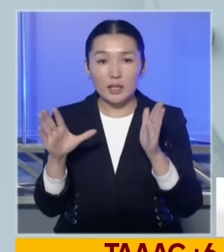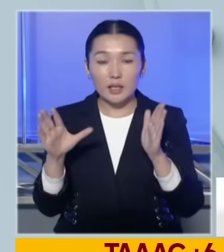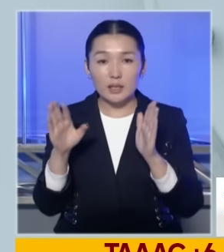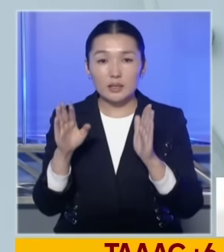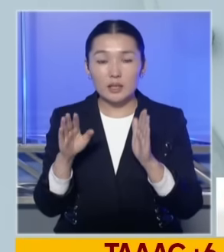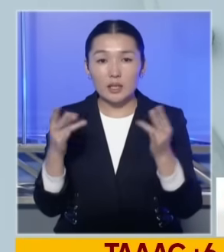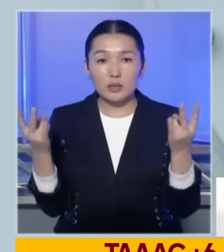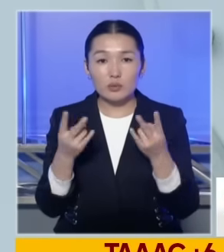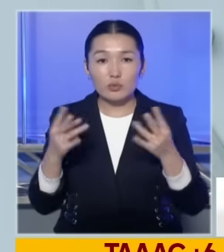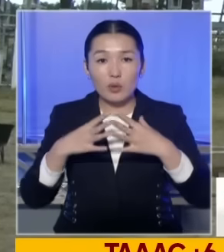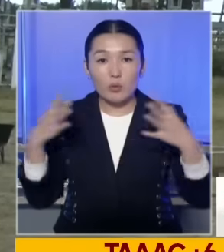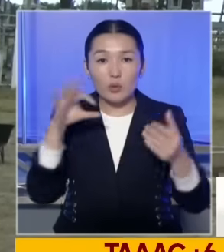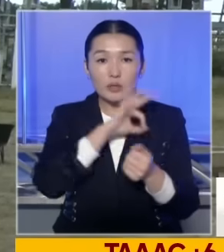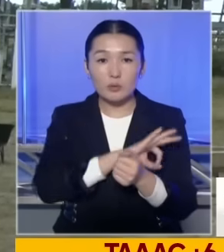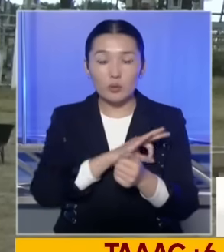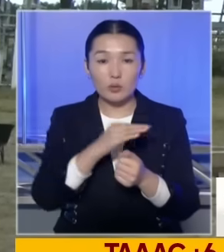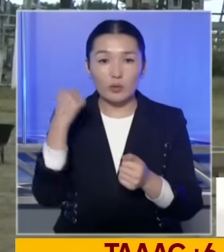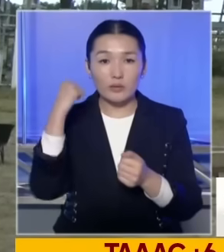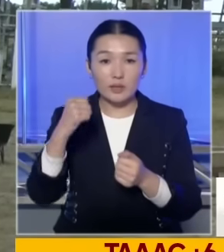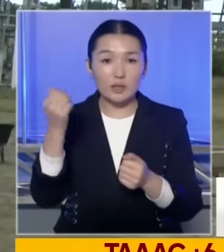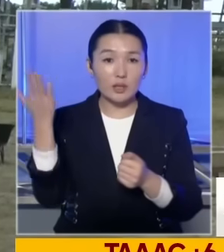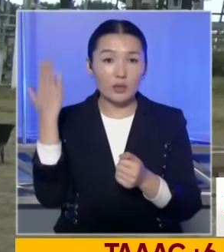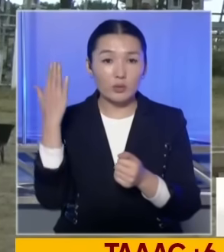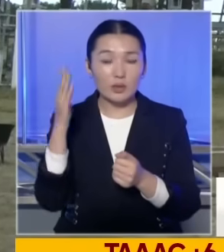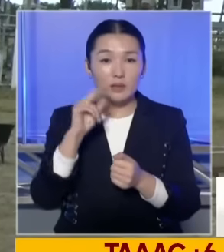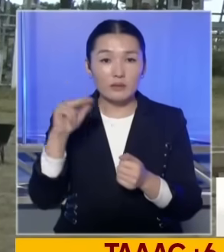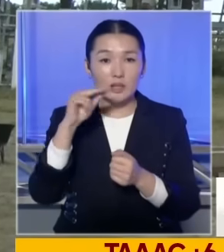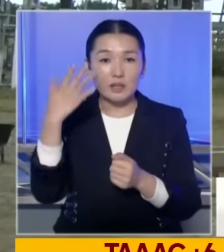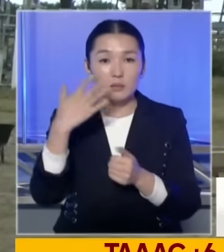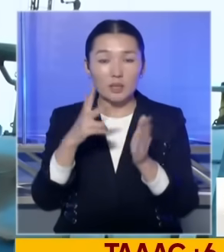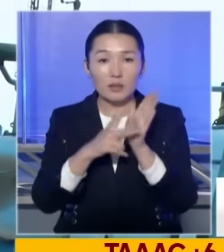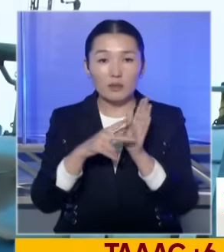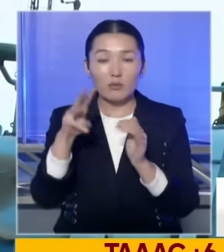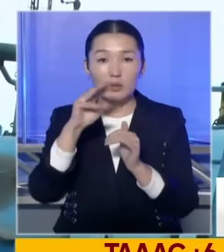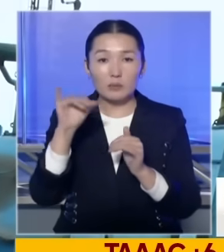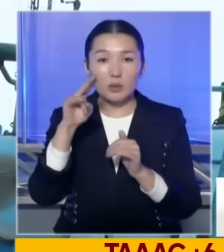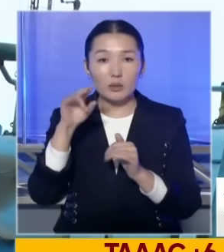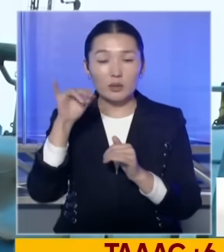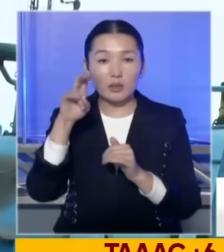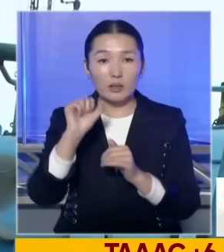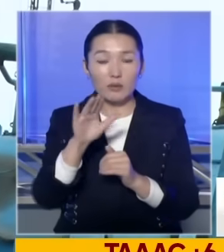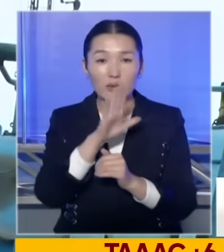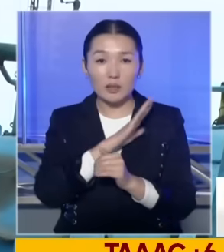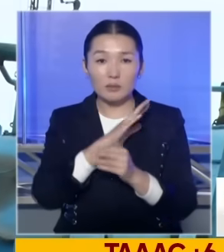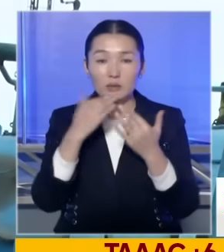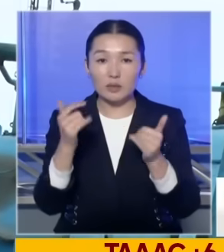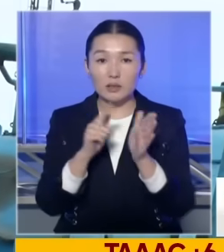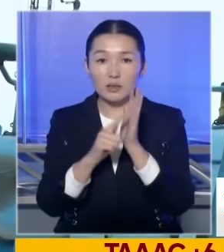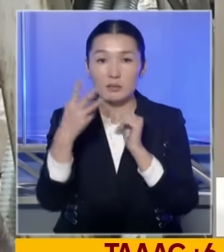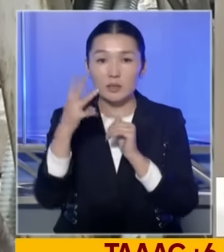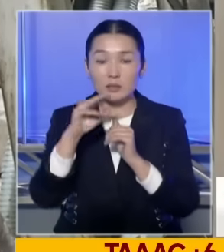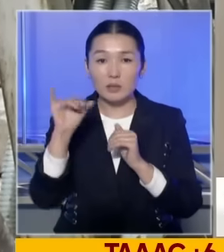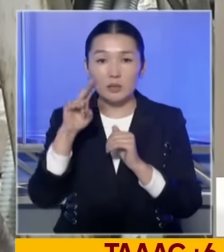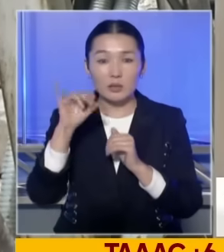ашык колдонулууда. Бир жума мурда эле саатына 58 миллион киловатт колдонулуп жатса, дароо 73 миллион киловатт-саатка